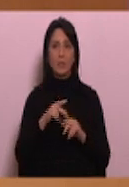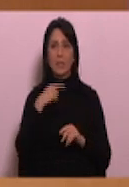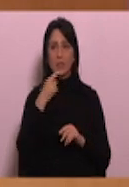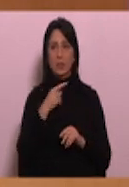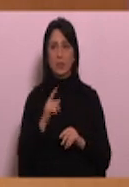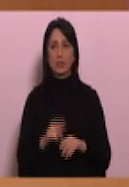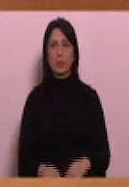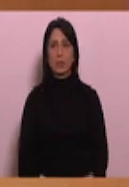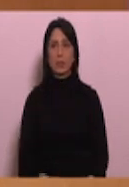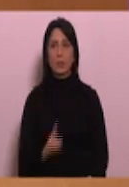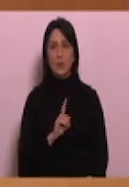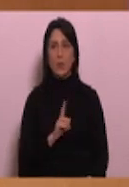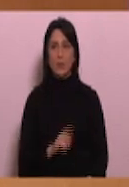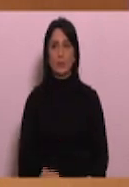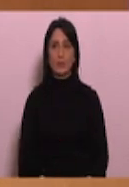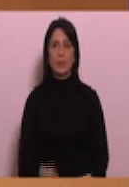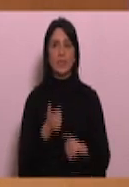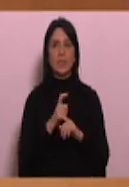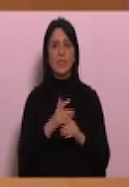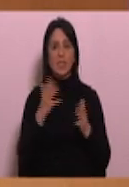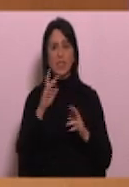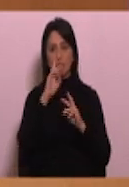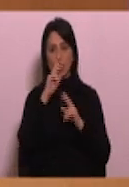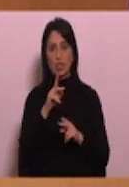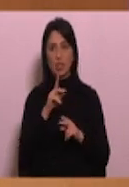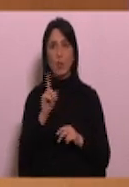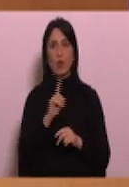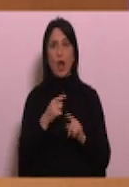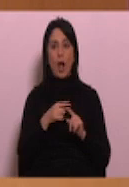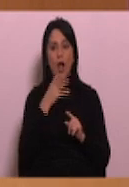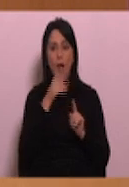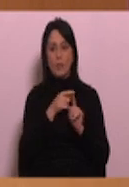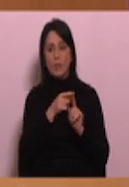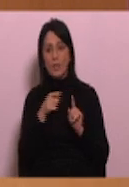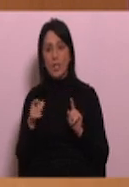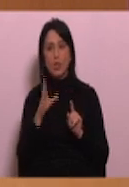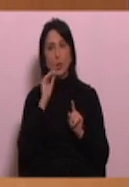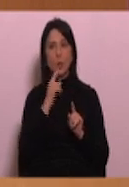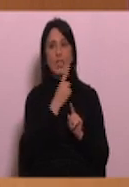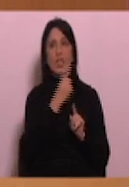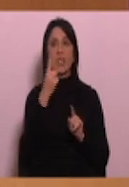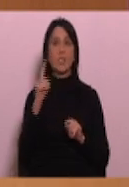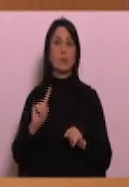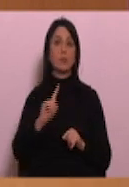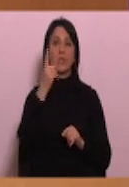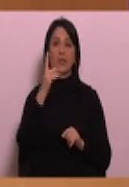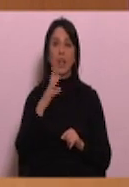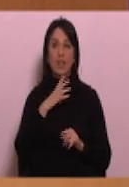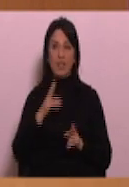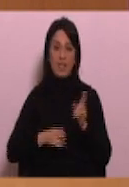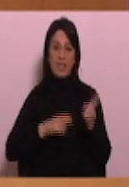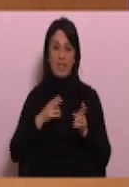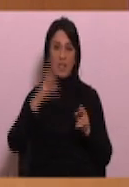თქმით, რომ ძალიან დიდი შეცდომაა, რომ ამდენი ხანი, როდესაც ერთ-ერთი პირველი იყო